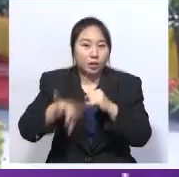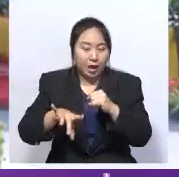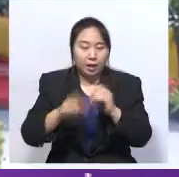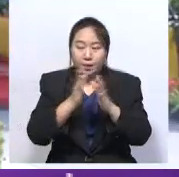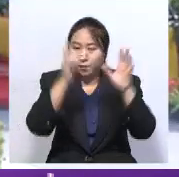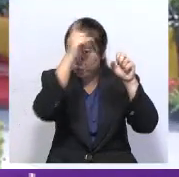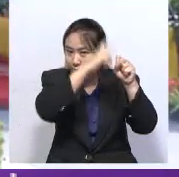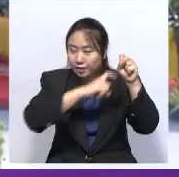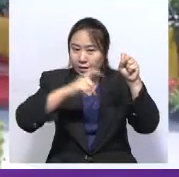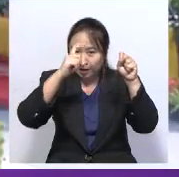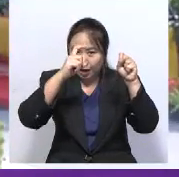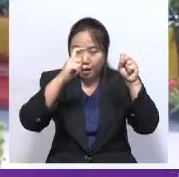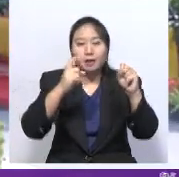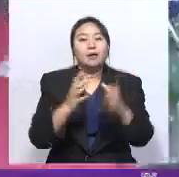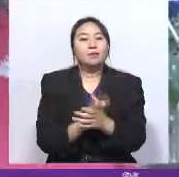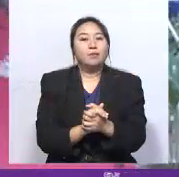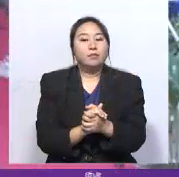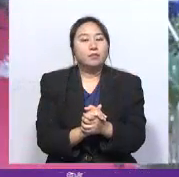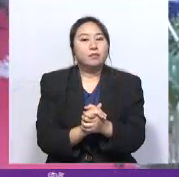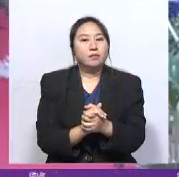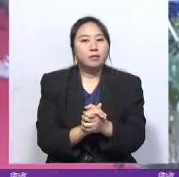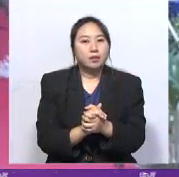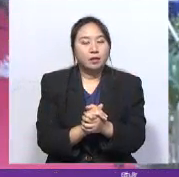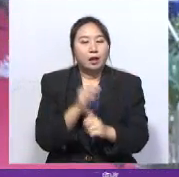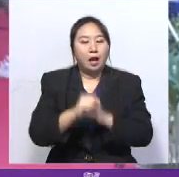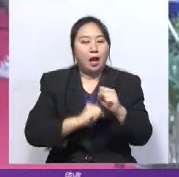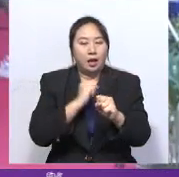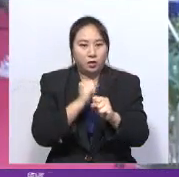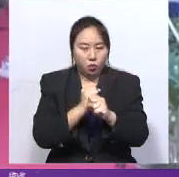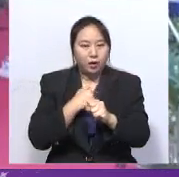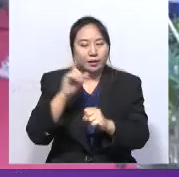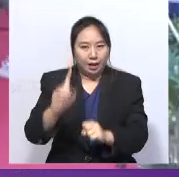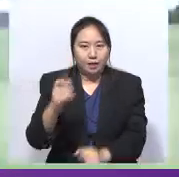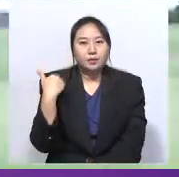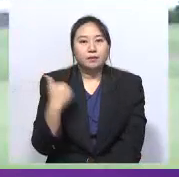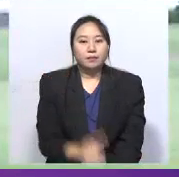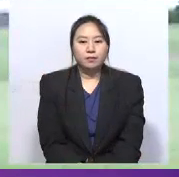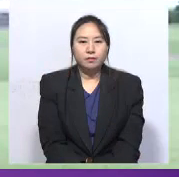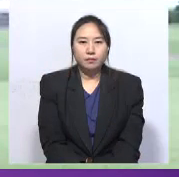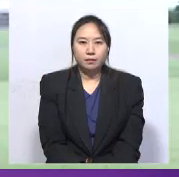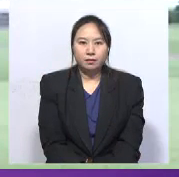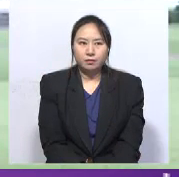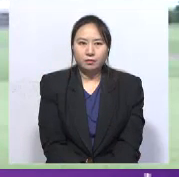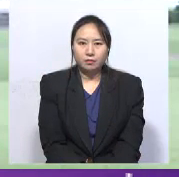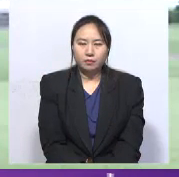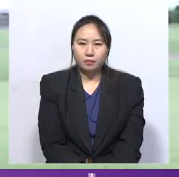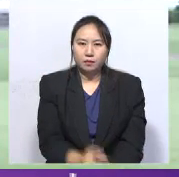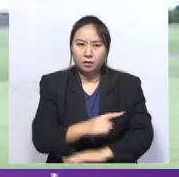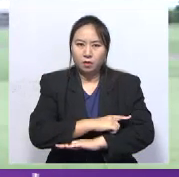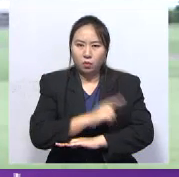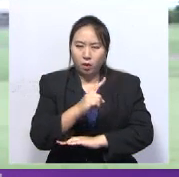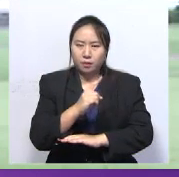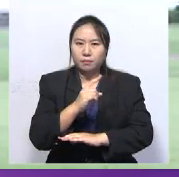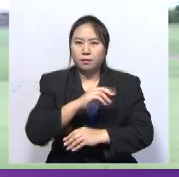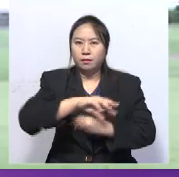สัมพุทธเจ้าครับยังเป็นวันที่พระองค์นั้นทรงปรงพระชนมายุสังขารอีกด้วยครับสำหรับในวันมาฆบูชา1มีนาค